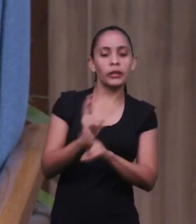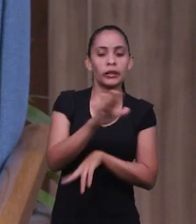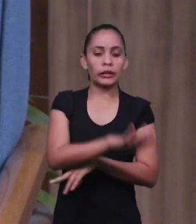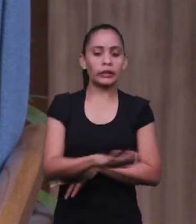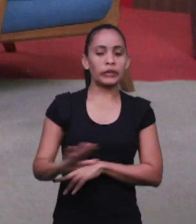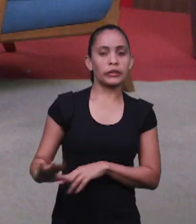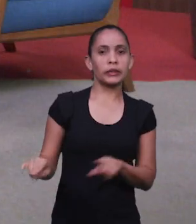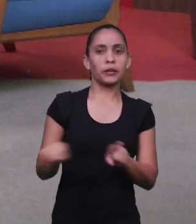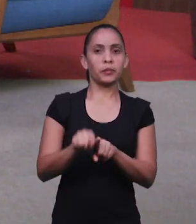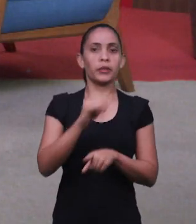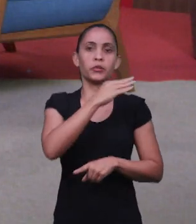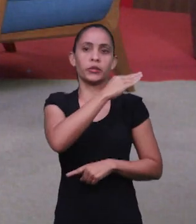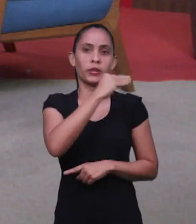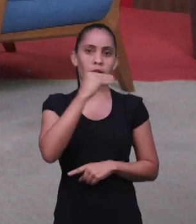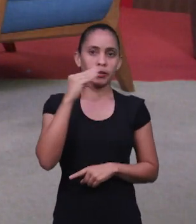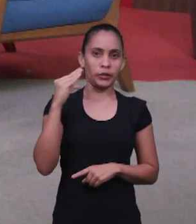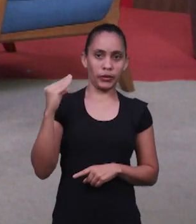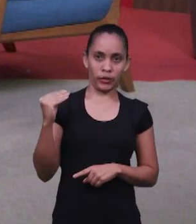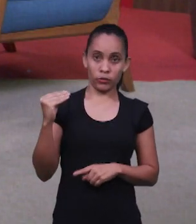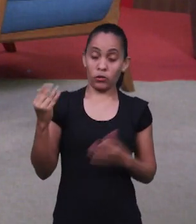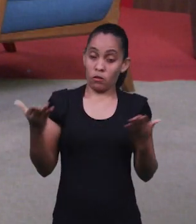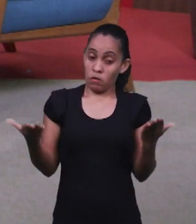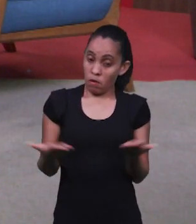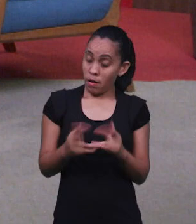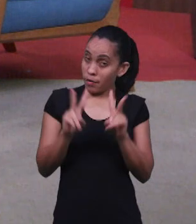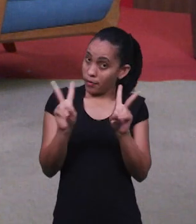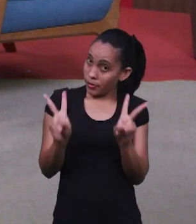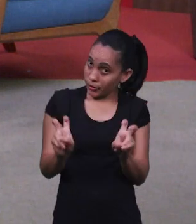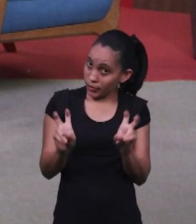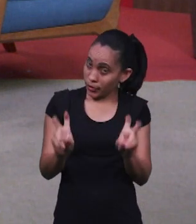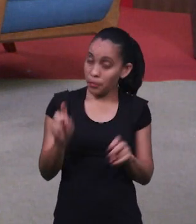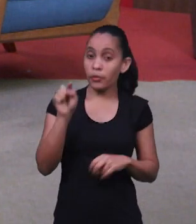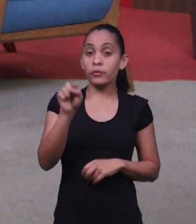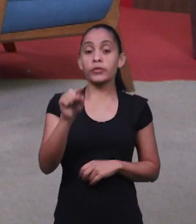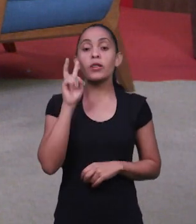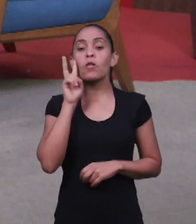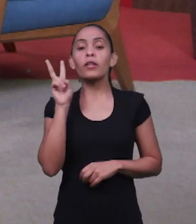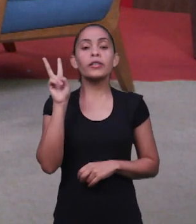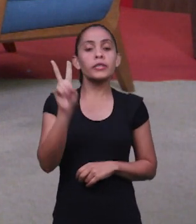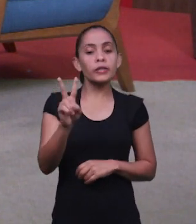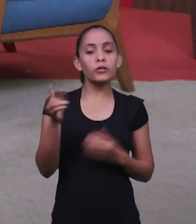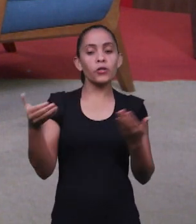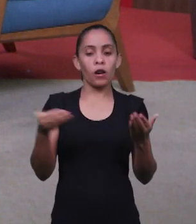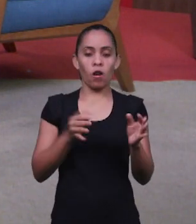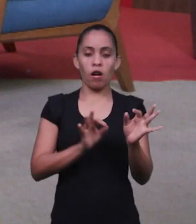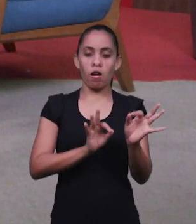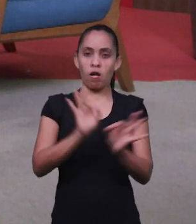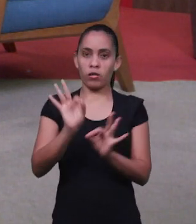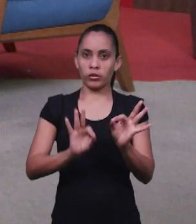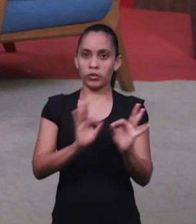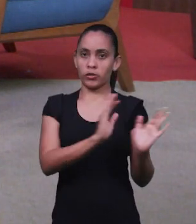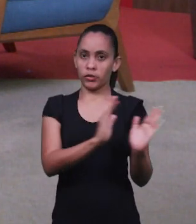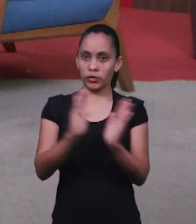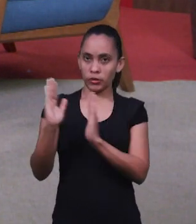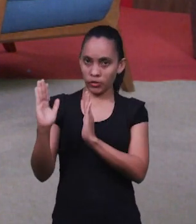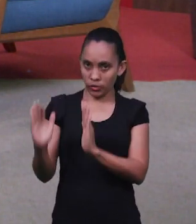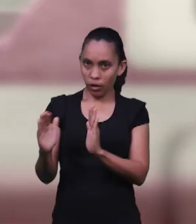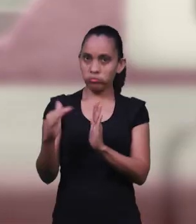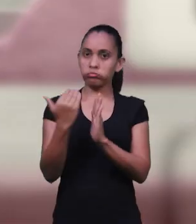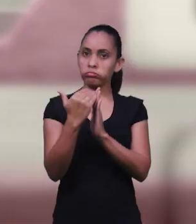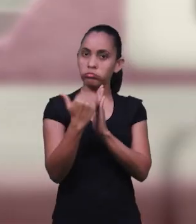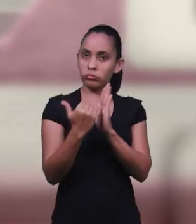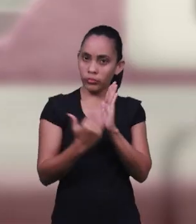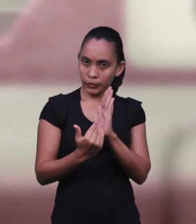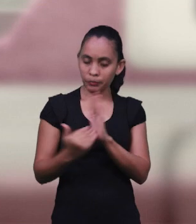et adolescents. Et sur cette thématique, vous regardez maintenant le volet Organisation et méthode avec la professeure Monica